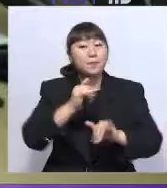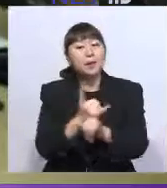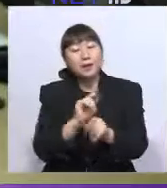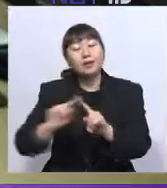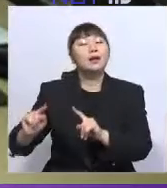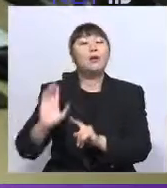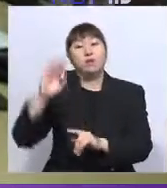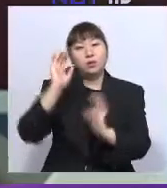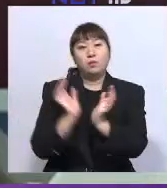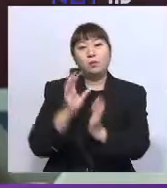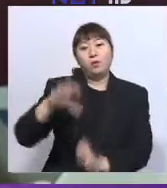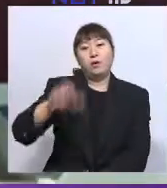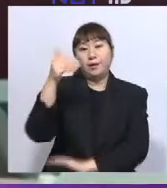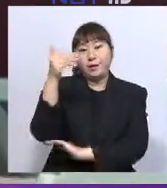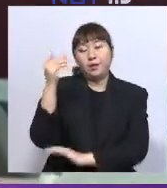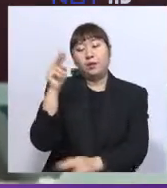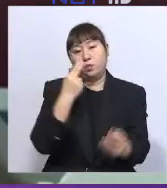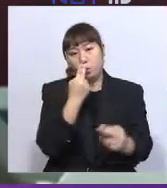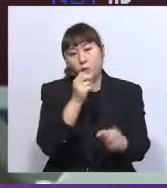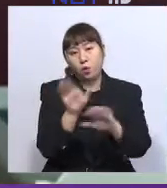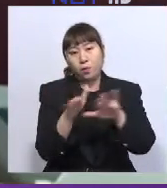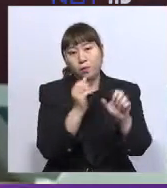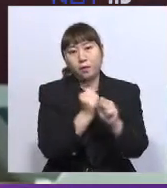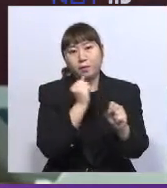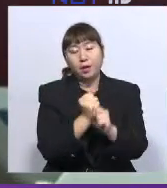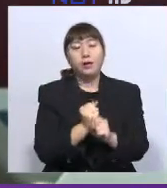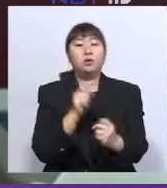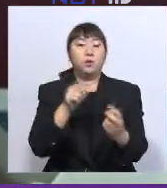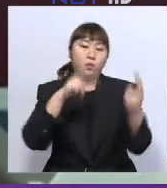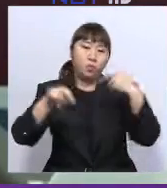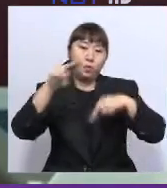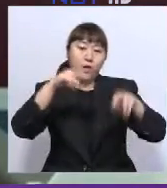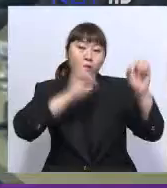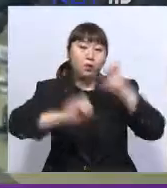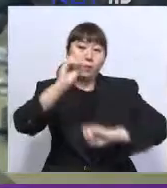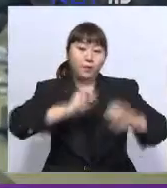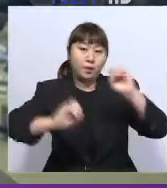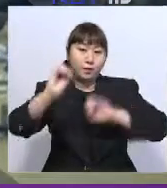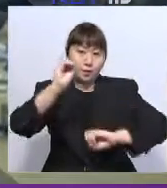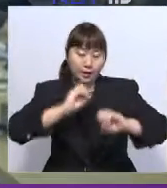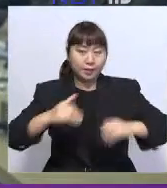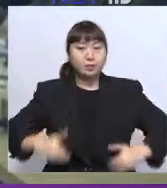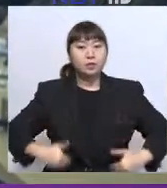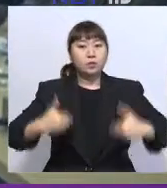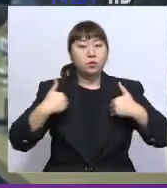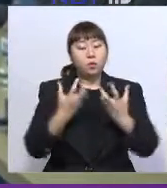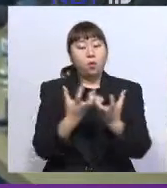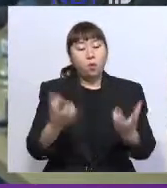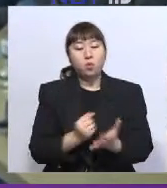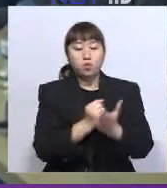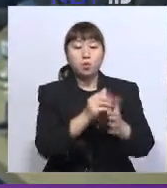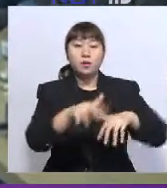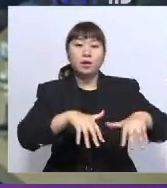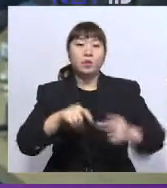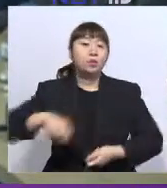แห่งชาติเพื่อตรวจเยี่ยมความพร้อมในการปฏิบัติงานตามมาตรการดูแลรักษาความปลอดภัยในชีวิตและทรัพย์สินให้แก่ประชาชนใน